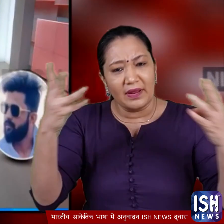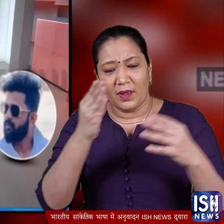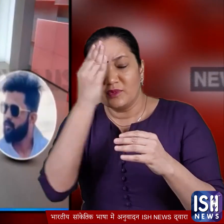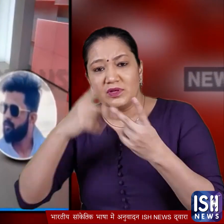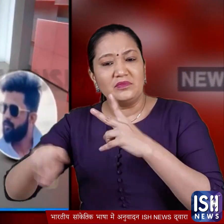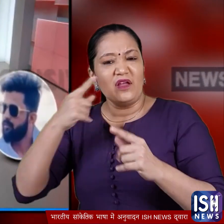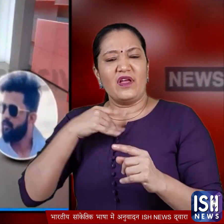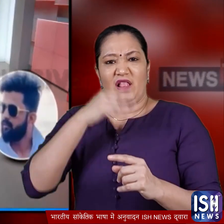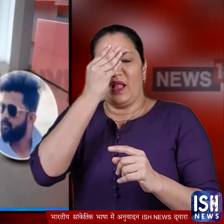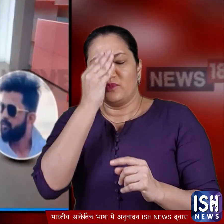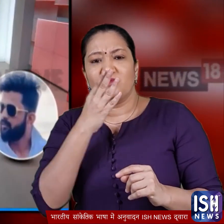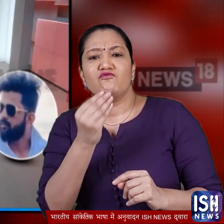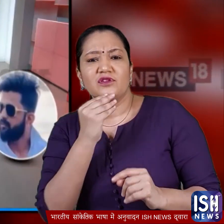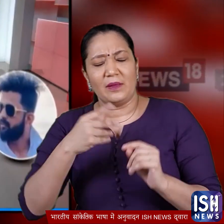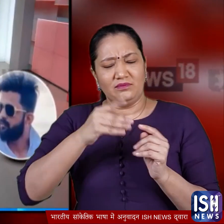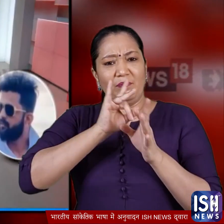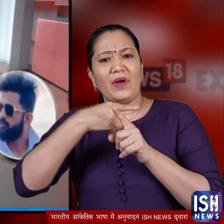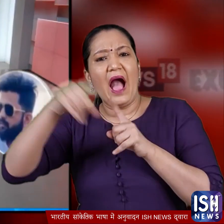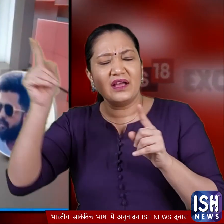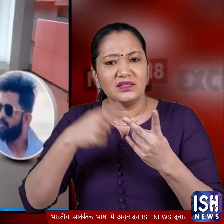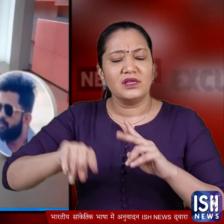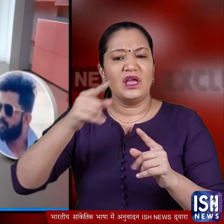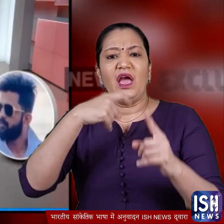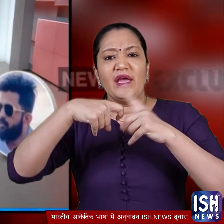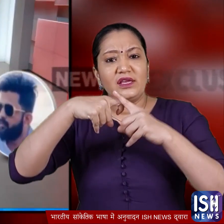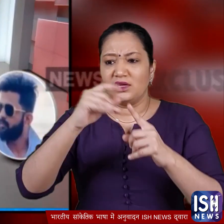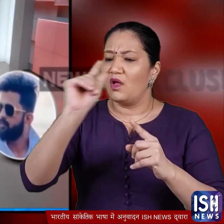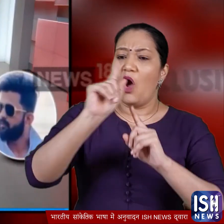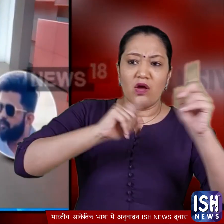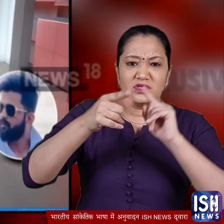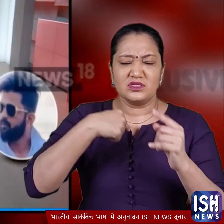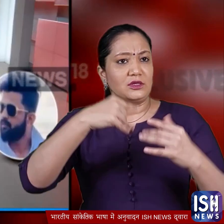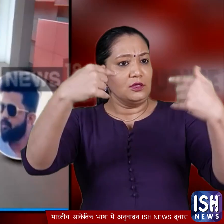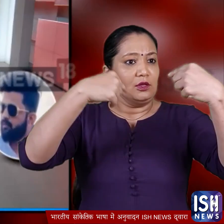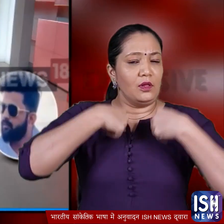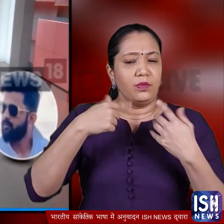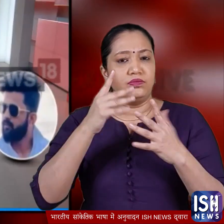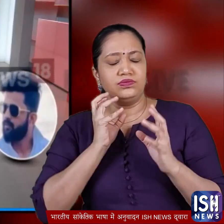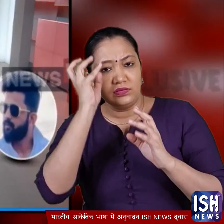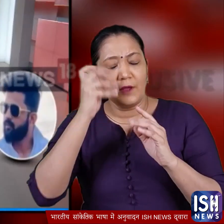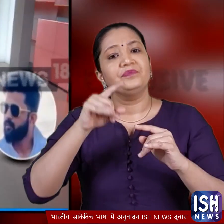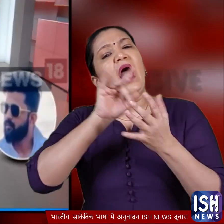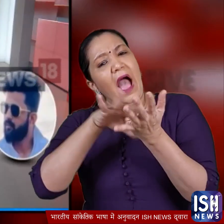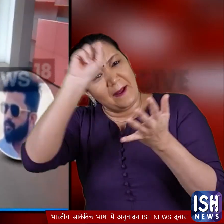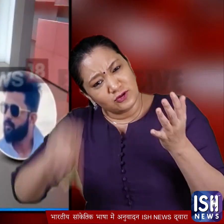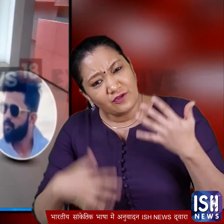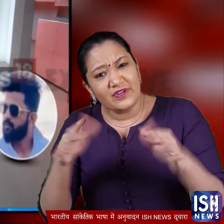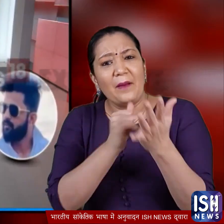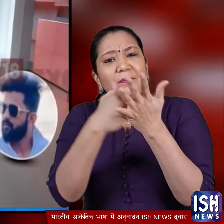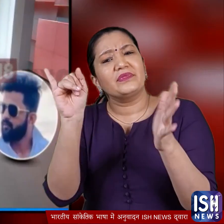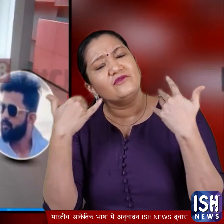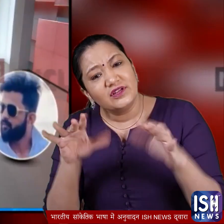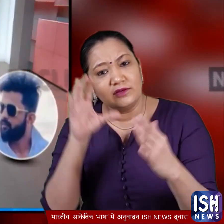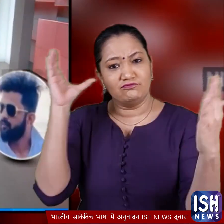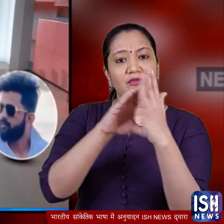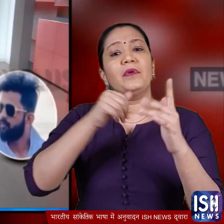पोस्ट को इस्लाम विरोधी बताने लगे, जिसके बाद किशन को कुछ धमकियां मिलने की खबरें भी आईं। हालांकि खबर है कि किशन ने पोस्ट भी डिलीट कर दी